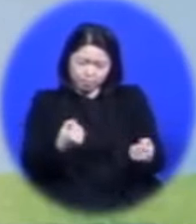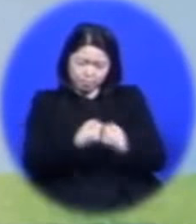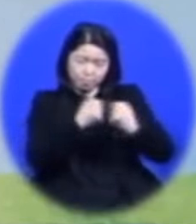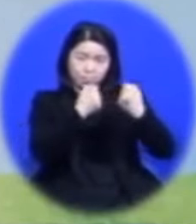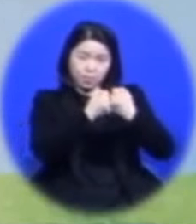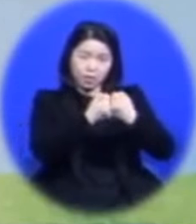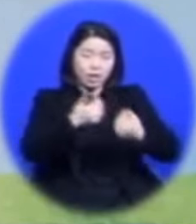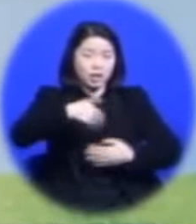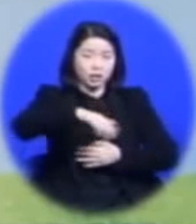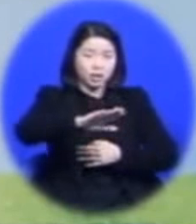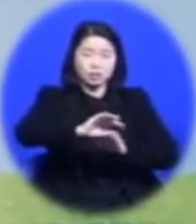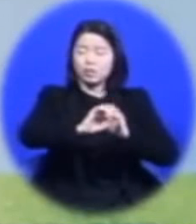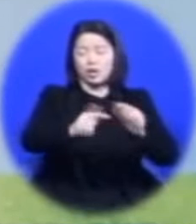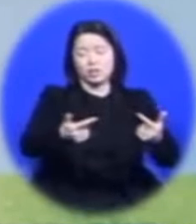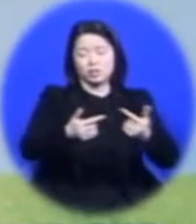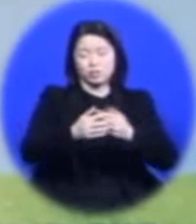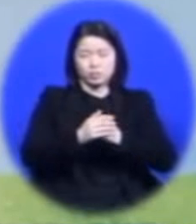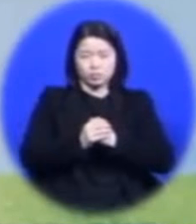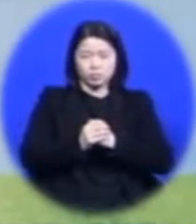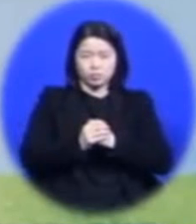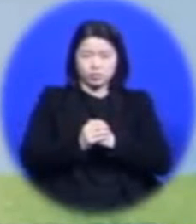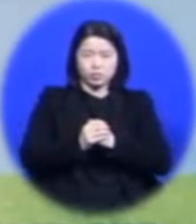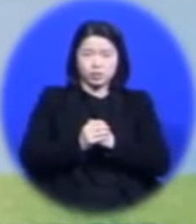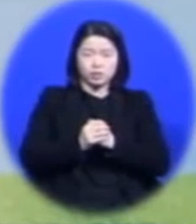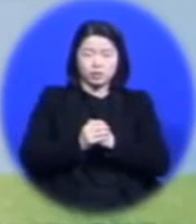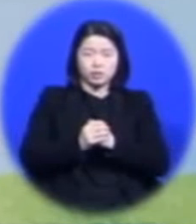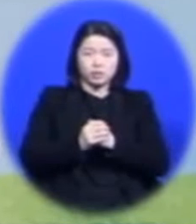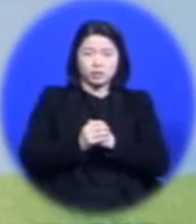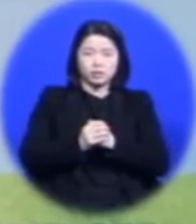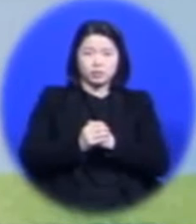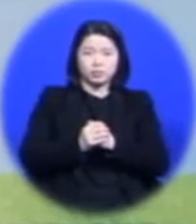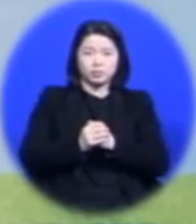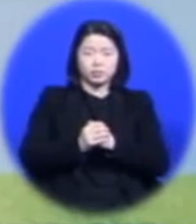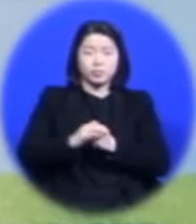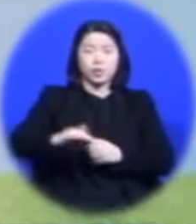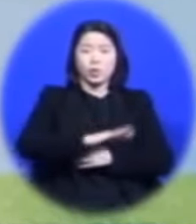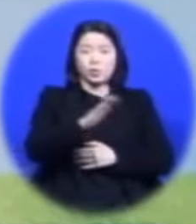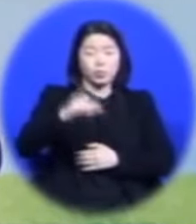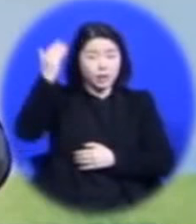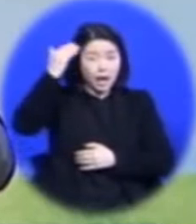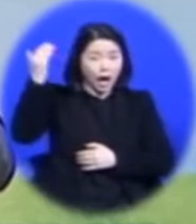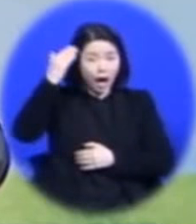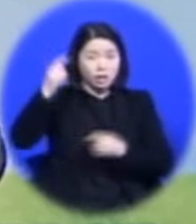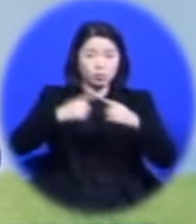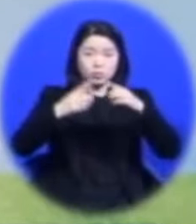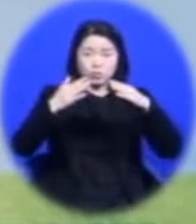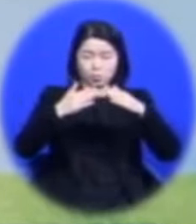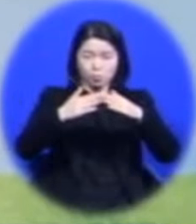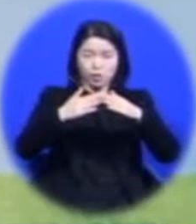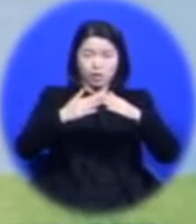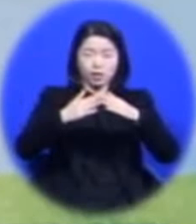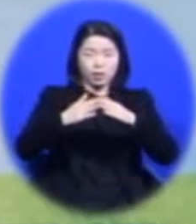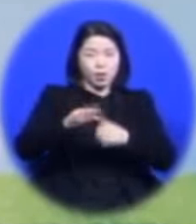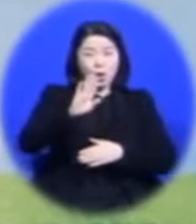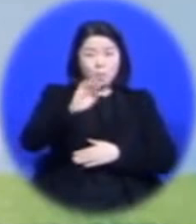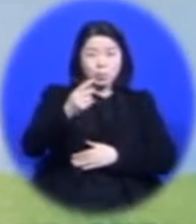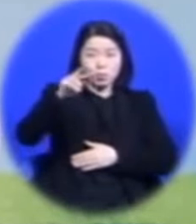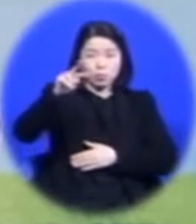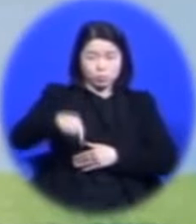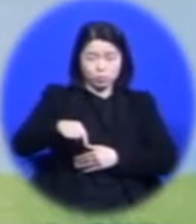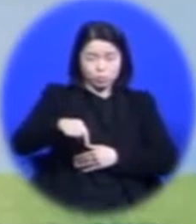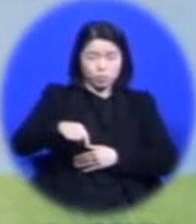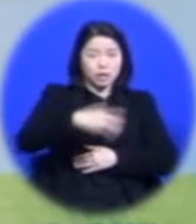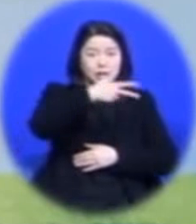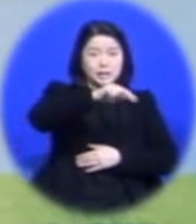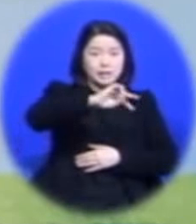분위기로 가는 거 아닙니다 우리 한국 교회는 보수주의와 진보주의가